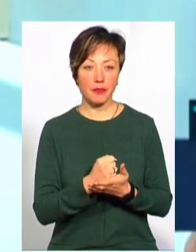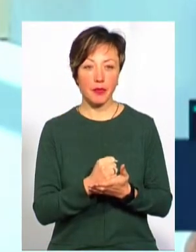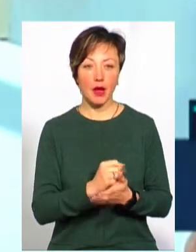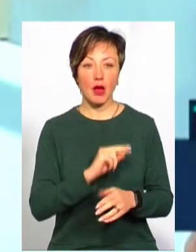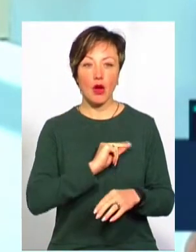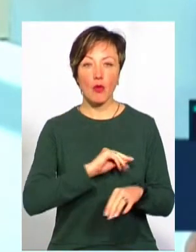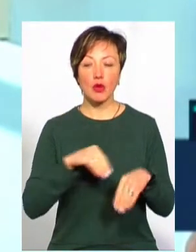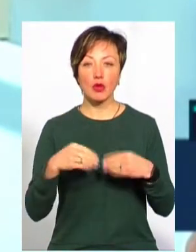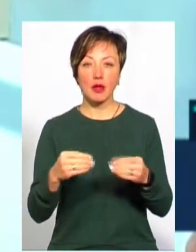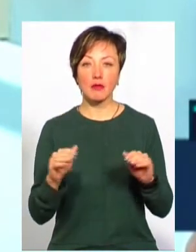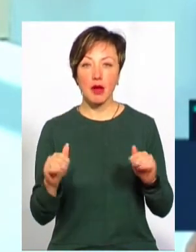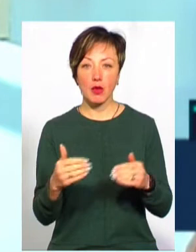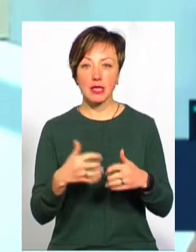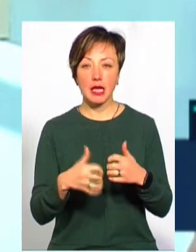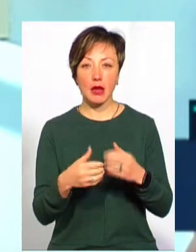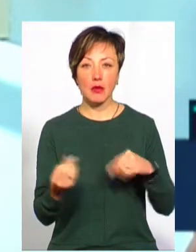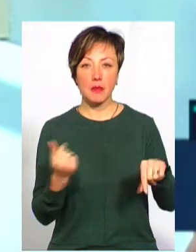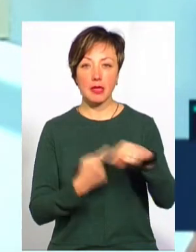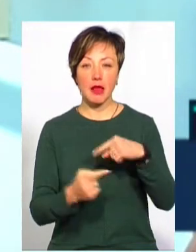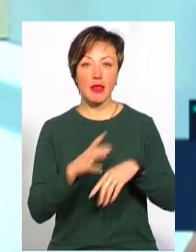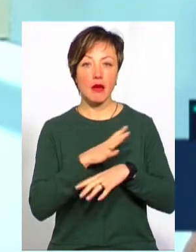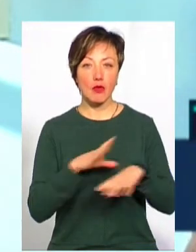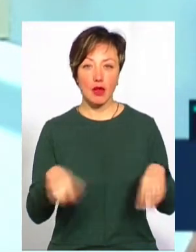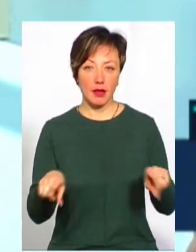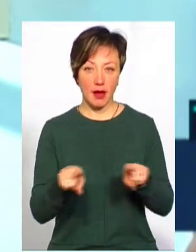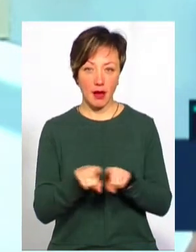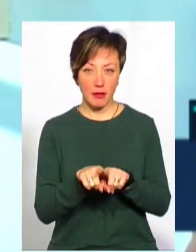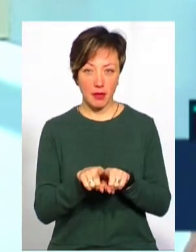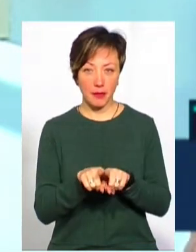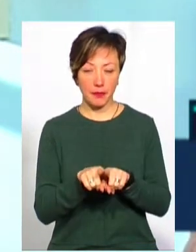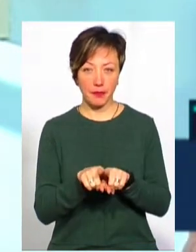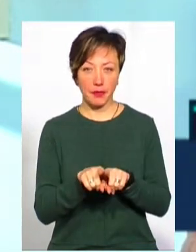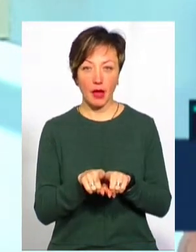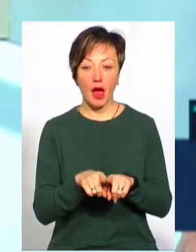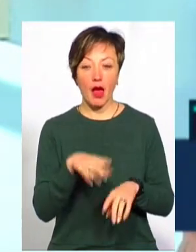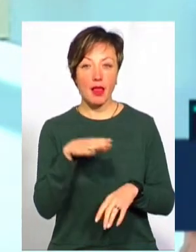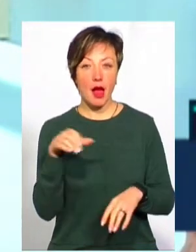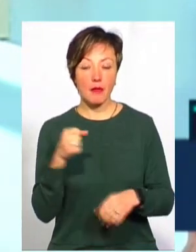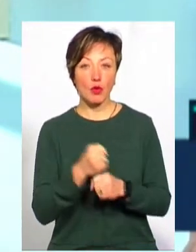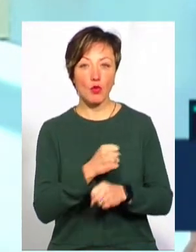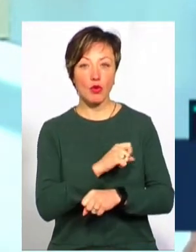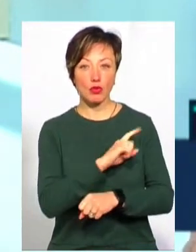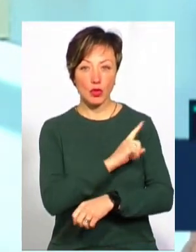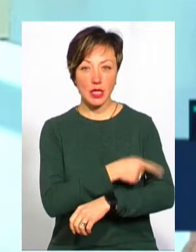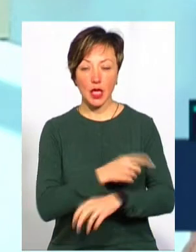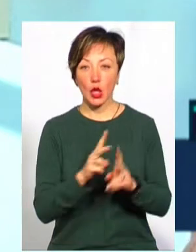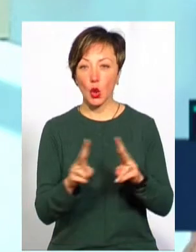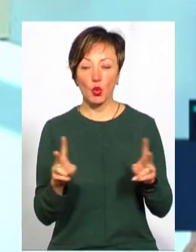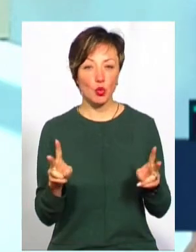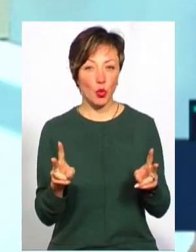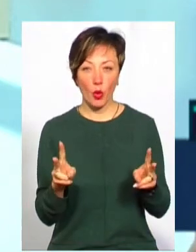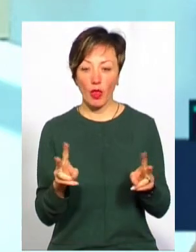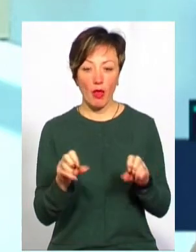роботодавці малого і середнього бізнесу, власне, і не були такими роботодавцями, тому що найману робочу силу ніхто,